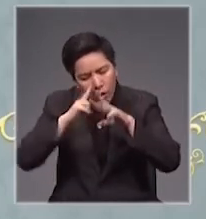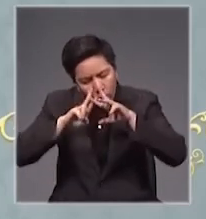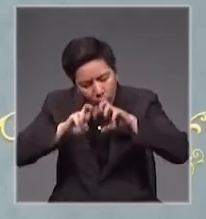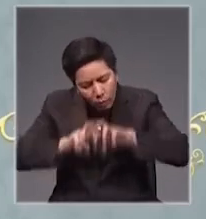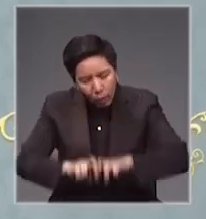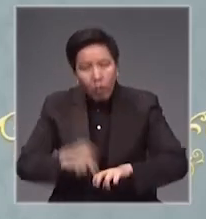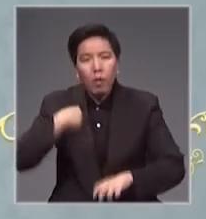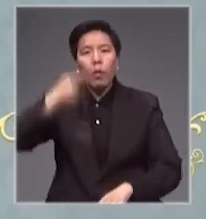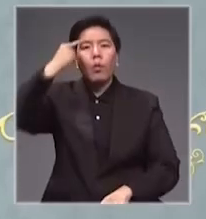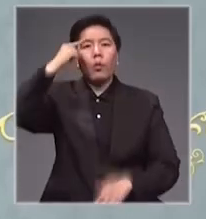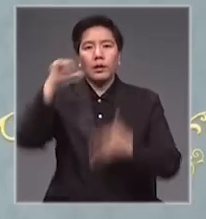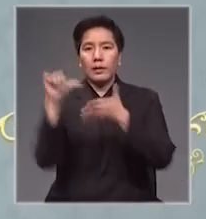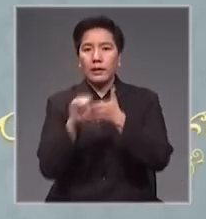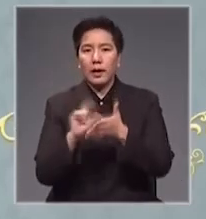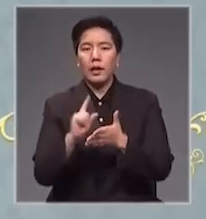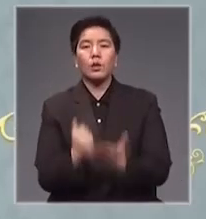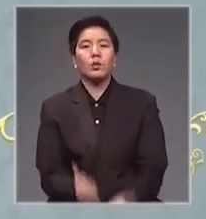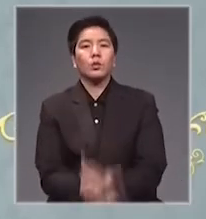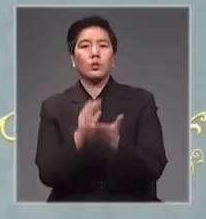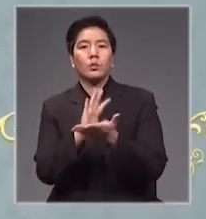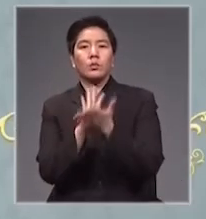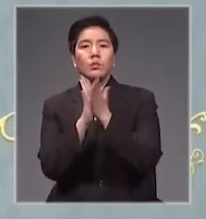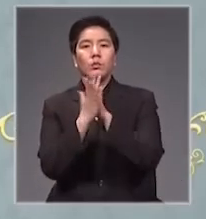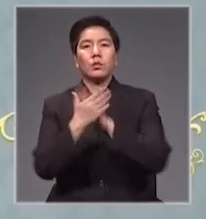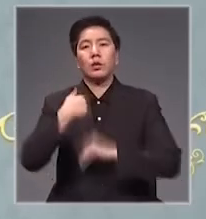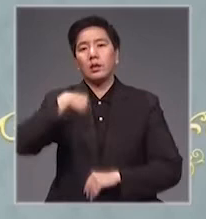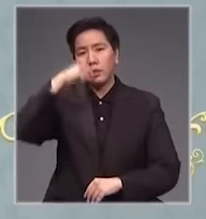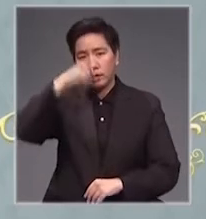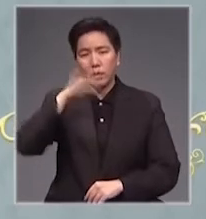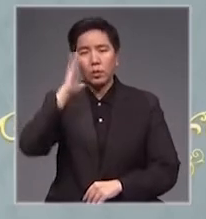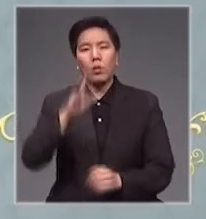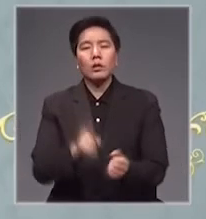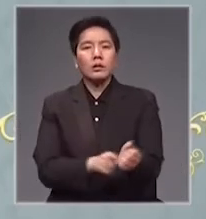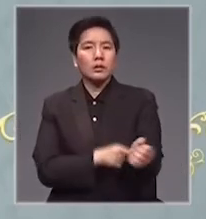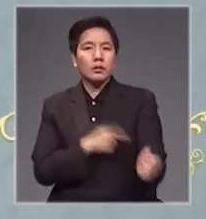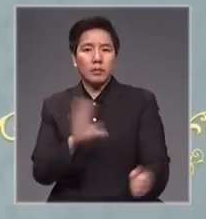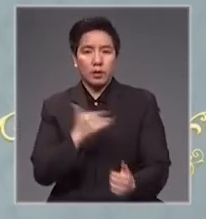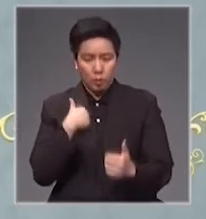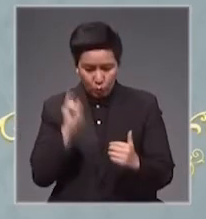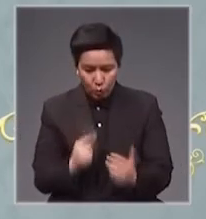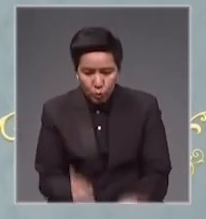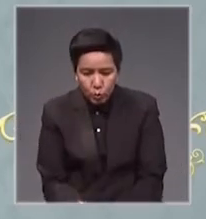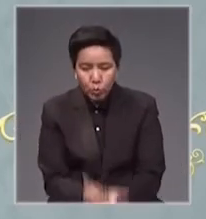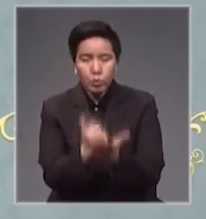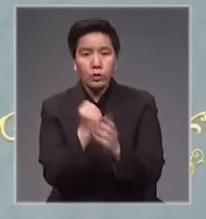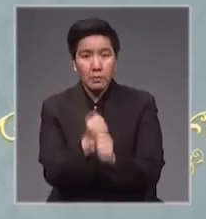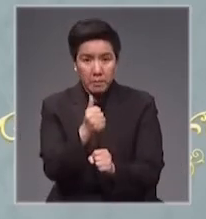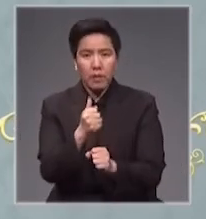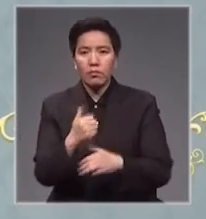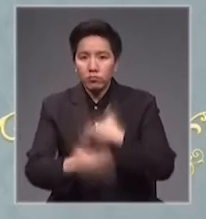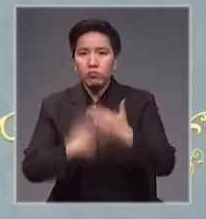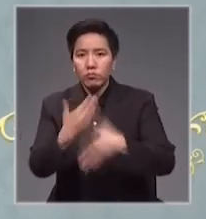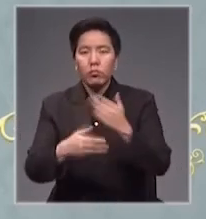บ้างนะครับเพื่อจะช่วยกันไปรูปประเทศก่อนที่ทุกอย่างจะสายเกินไปเราต้องช่วยกันหาสิ่งที่ทำได้ไปก่อนนะครับผ